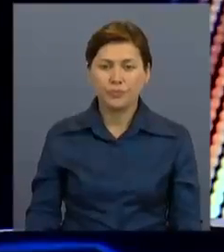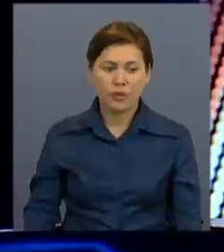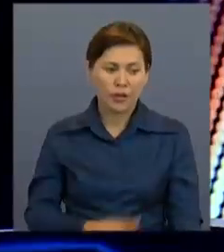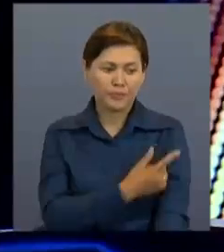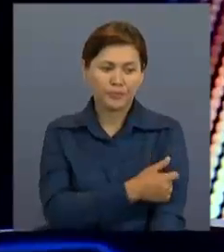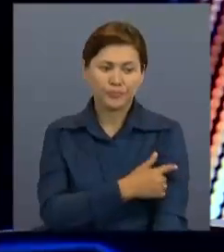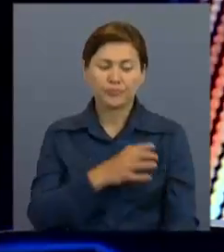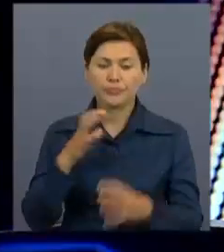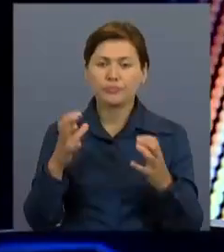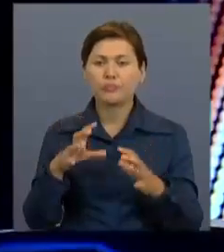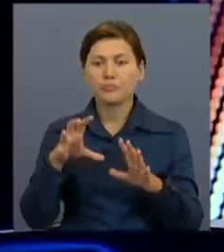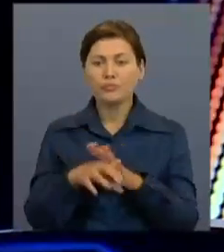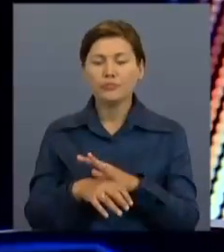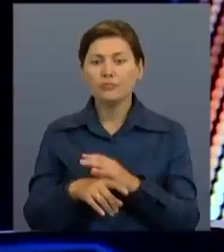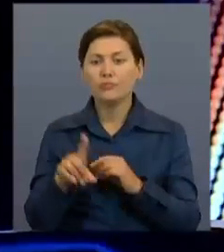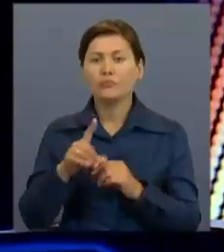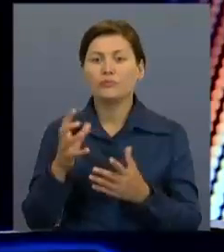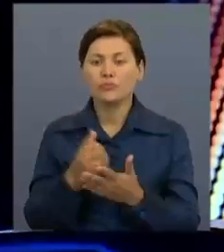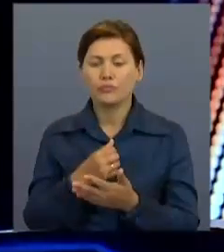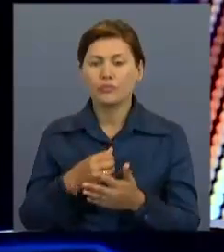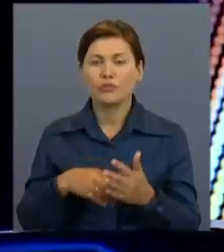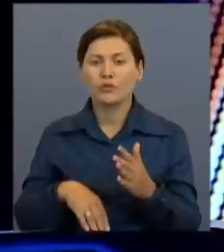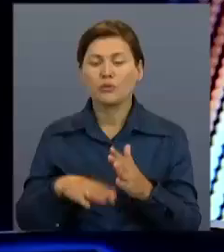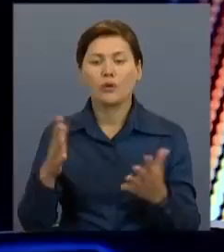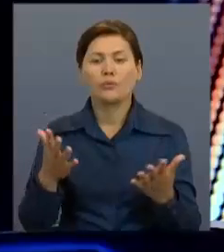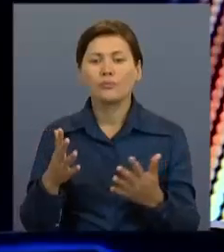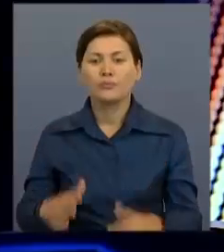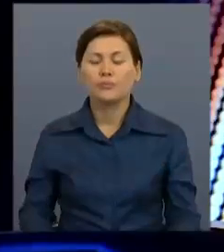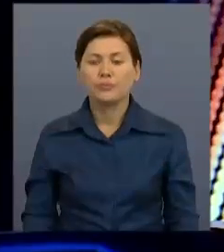медициналық сақтандыру енгізу арқылы неден ұтамыз, артықшылықтары не?